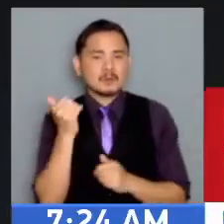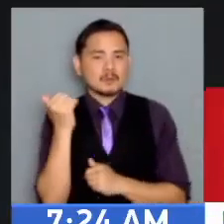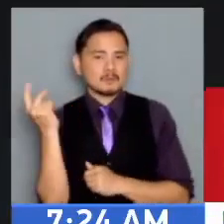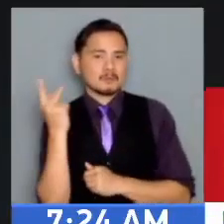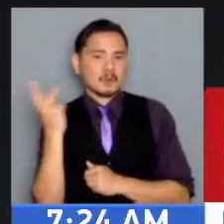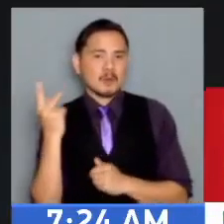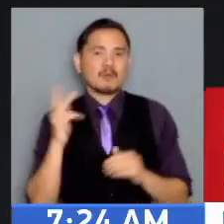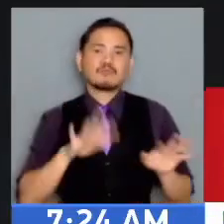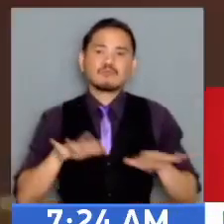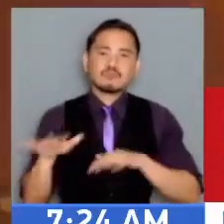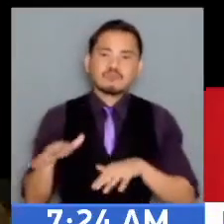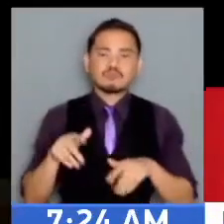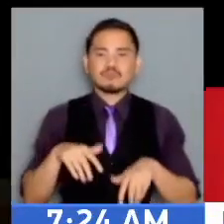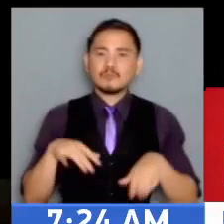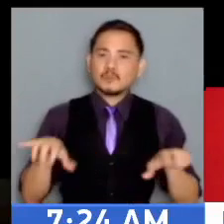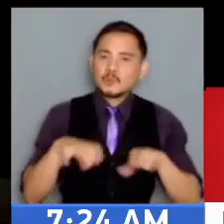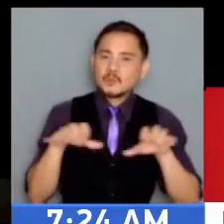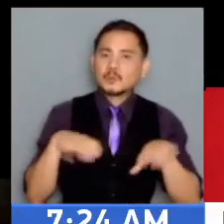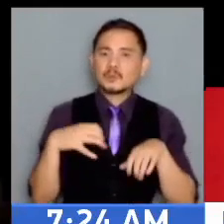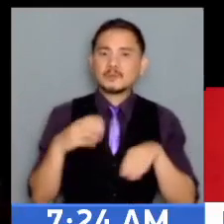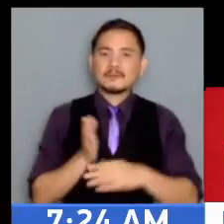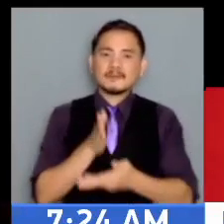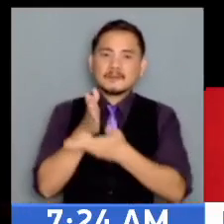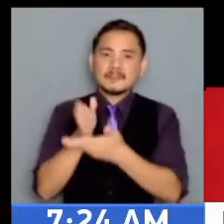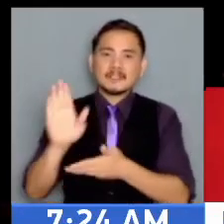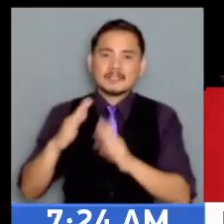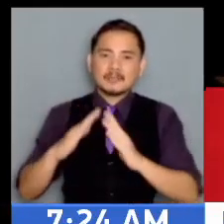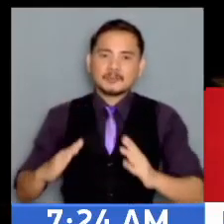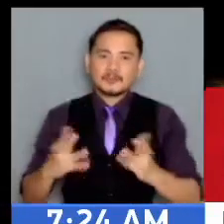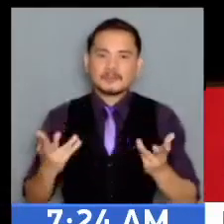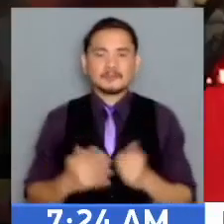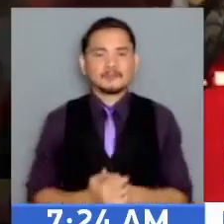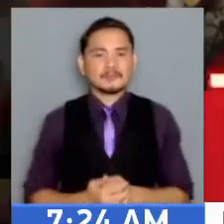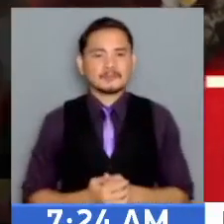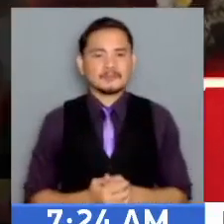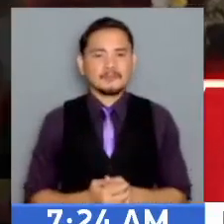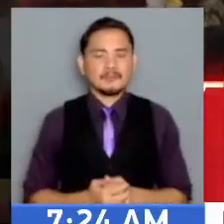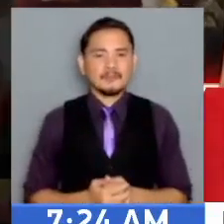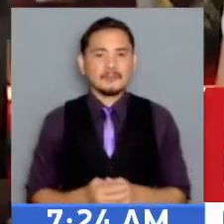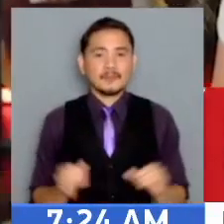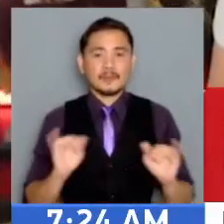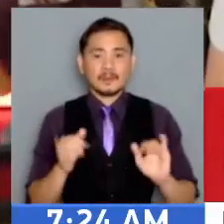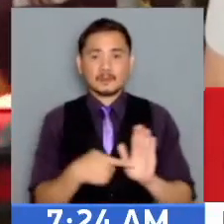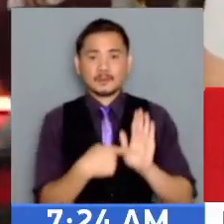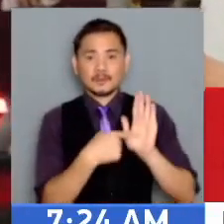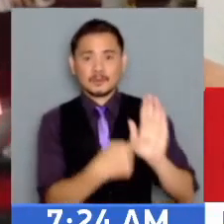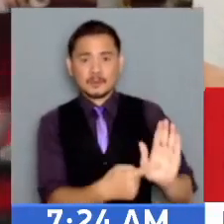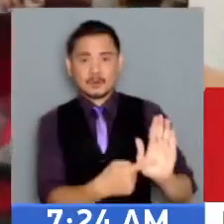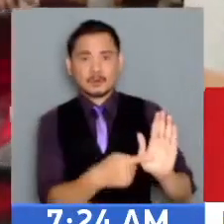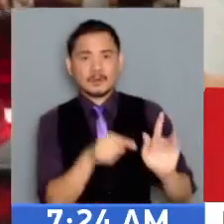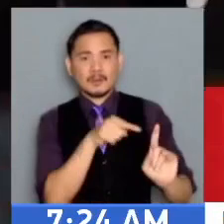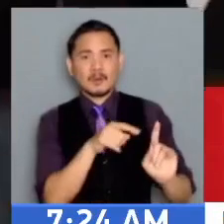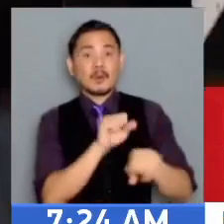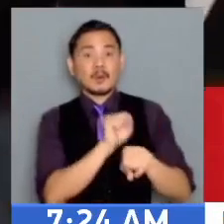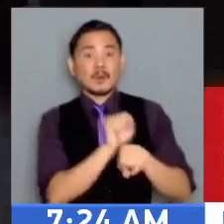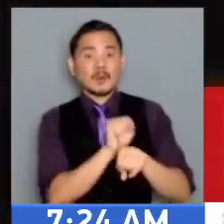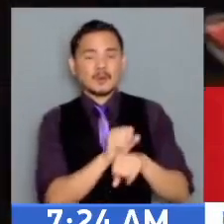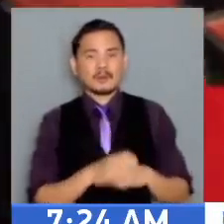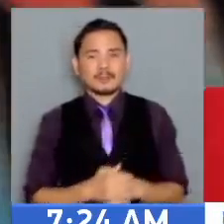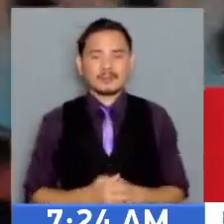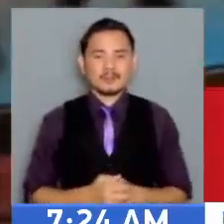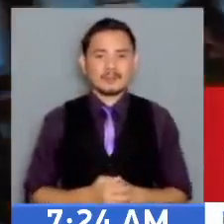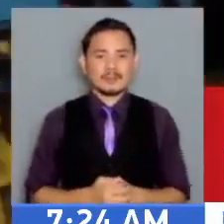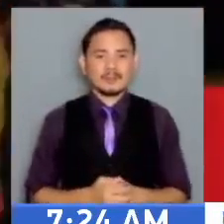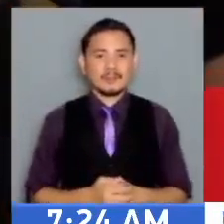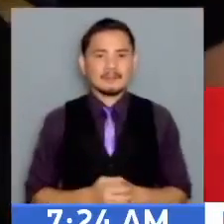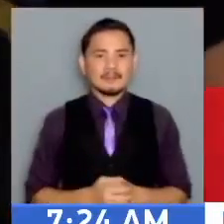ko siya. Mm-hmm. Sa mga eksklusibong behind the scenes na nahawakan ng GMA Integrated News, kitang-kita